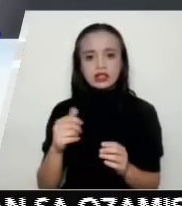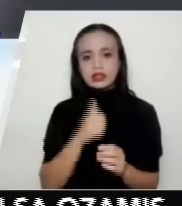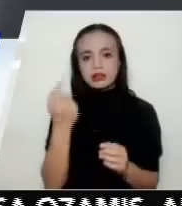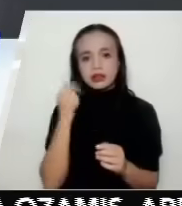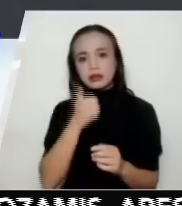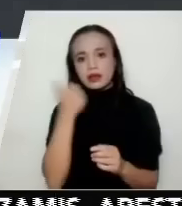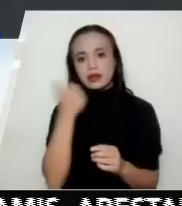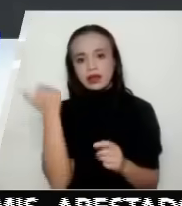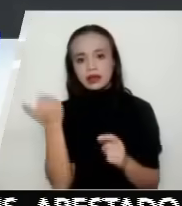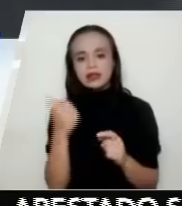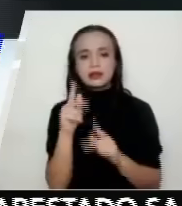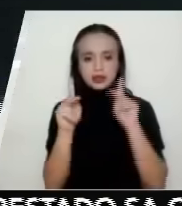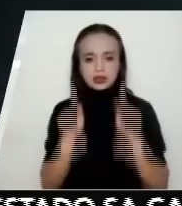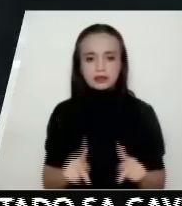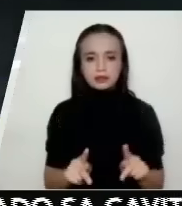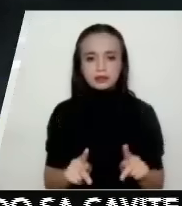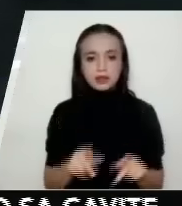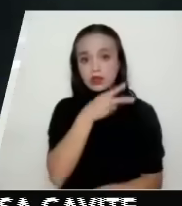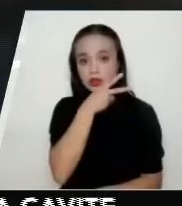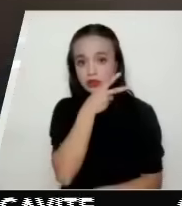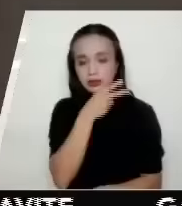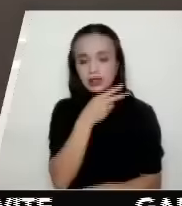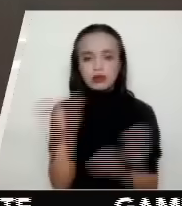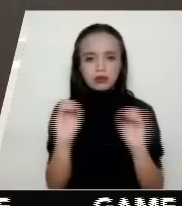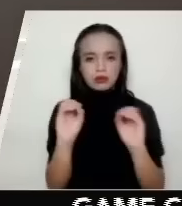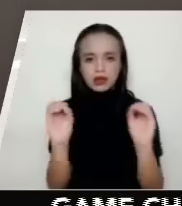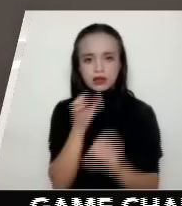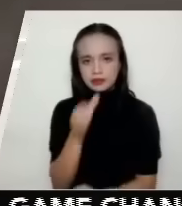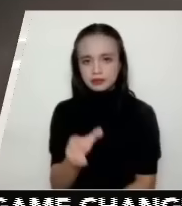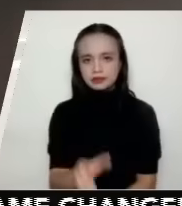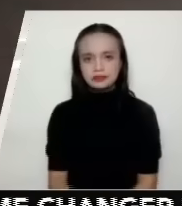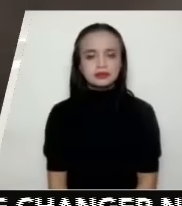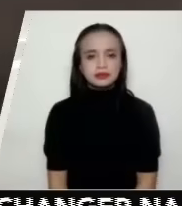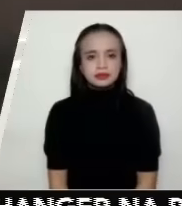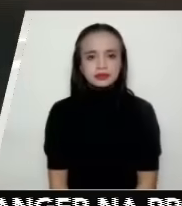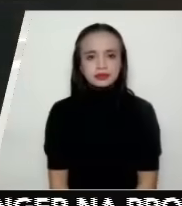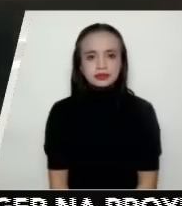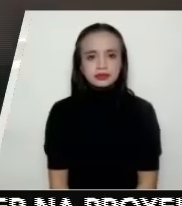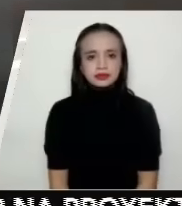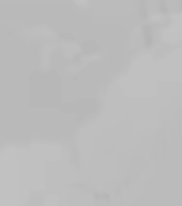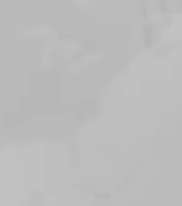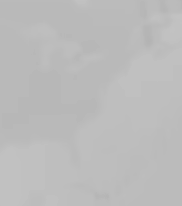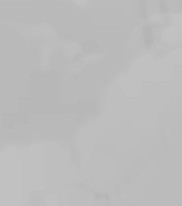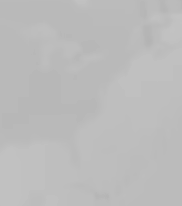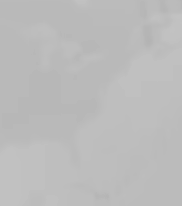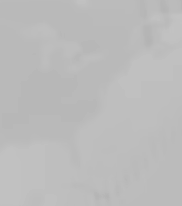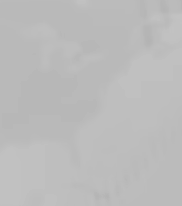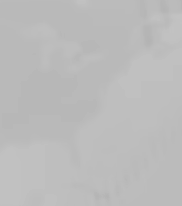suspect. Para sa GMA Integrated News, Emil Sumangil, nakatutok 24 oras.